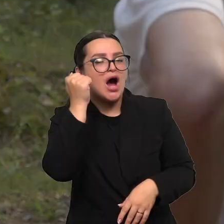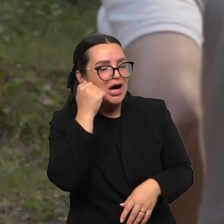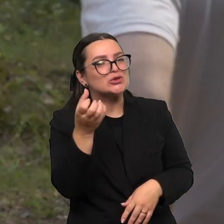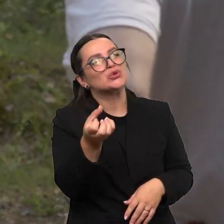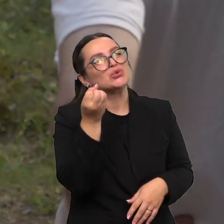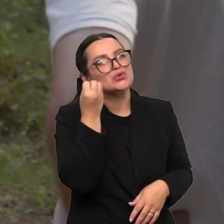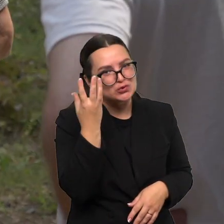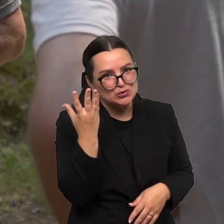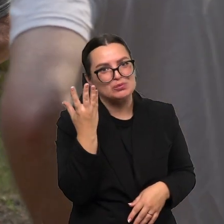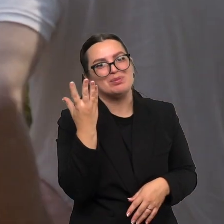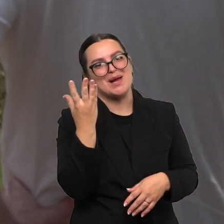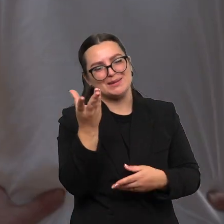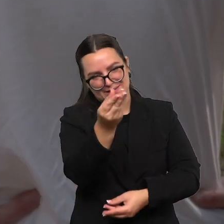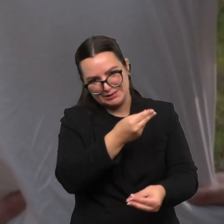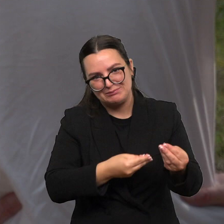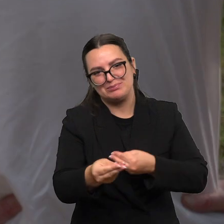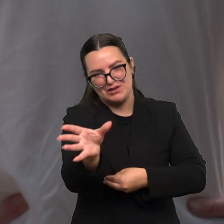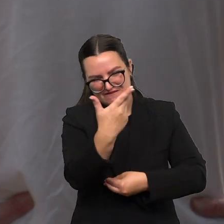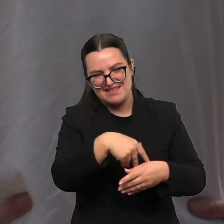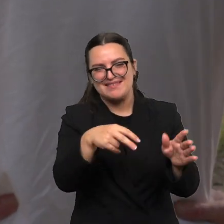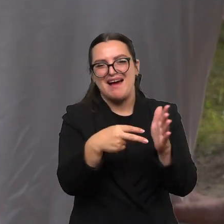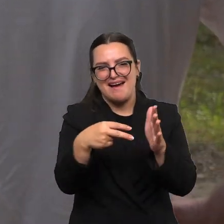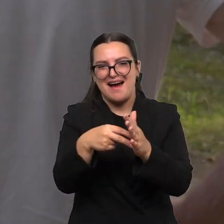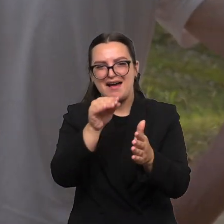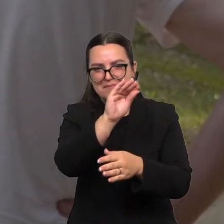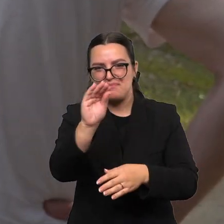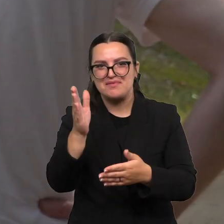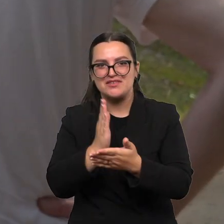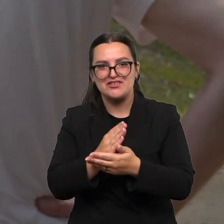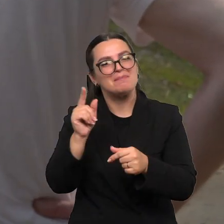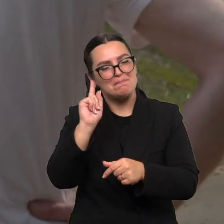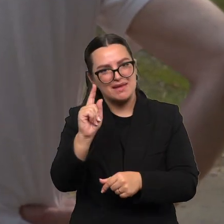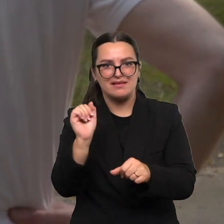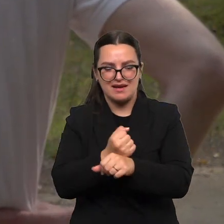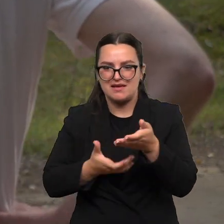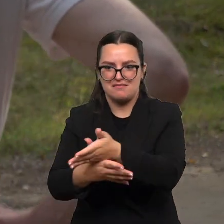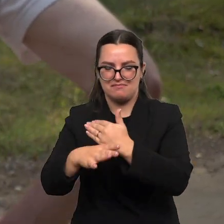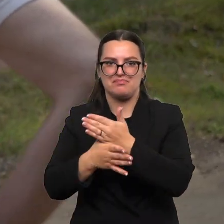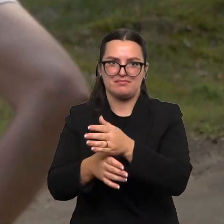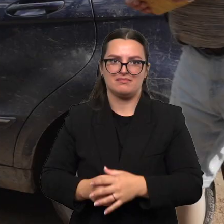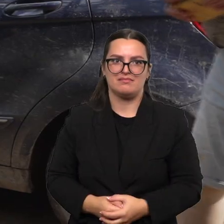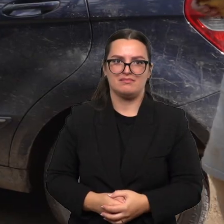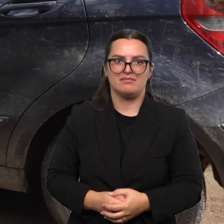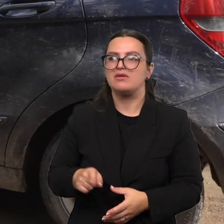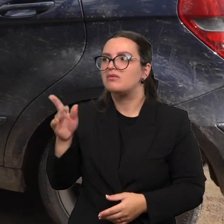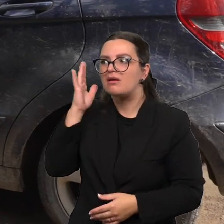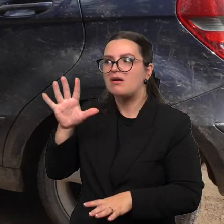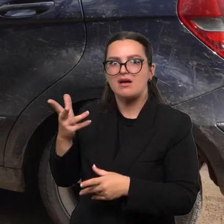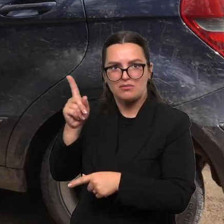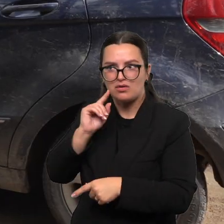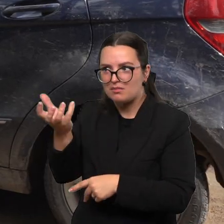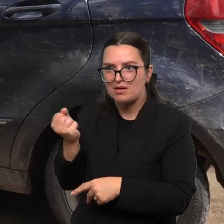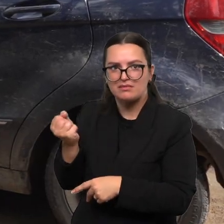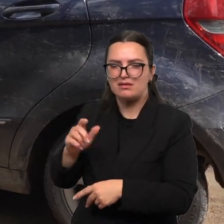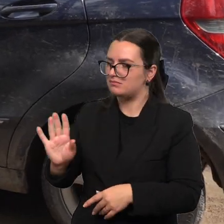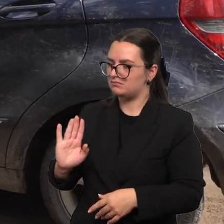ačiū, kad suprantat, kad viskas kainuoja šiais laikais, bet turim paremti vieni kitus. Ačiū Jums labai. Ką manai, nebent nori